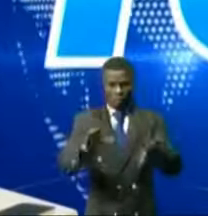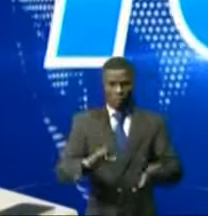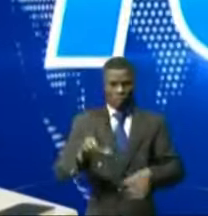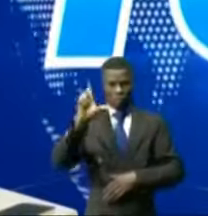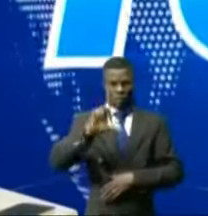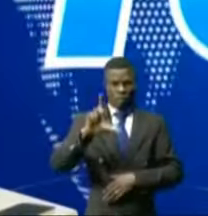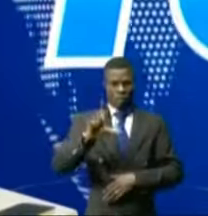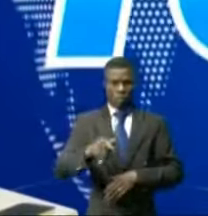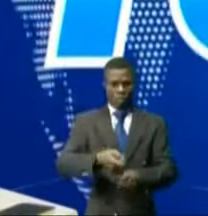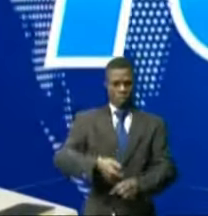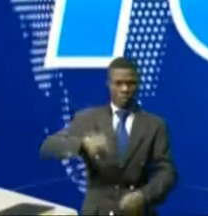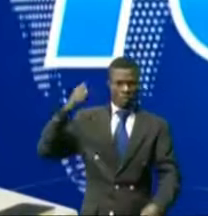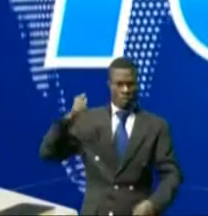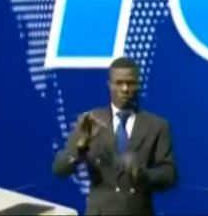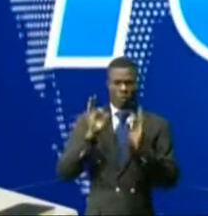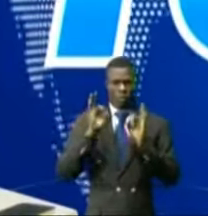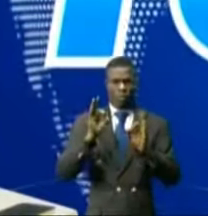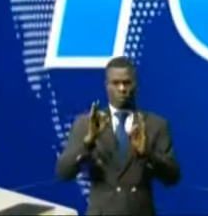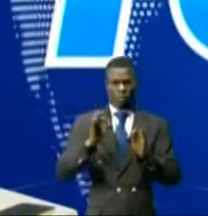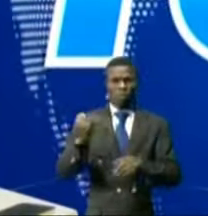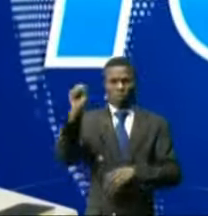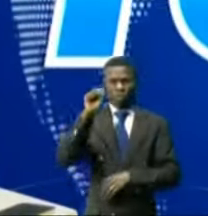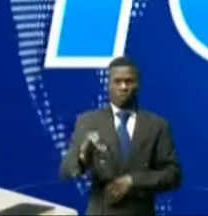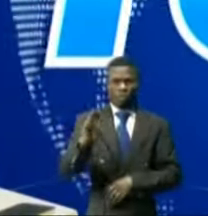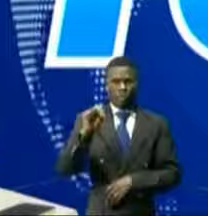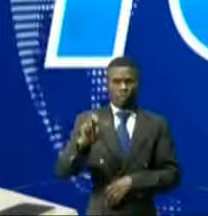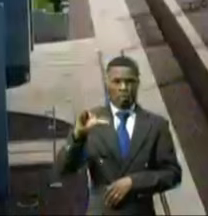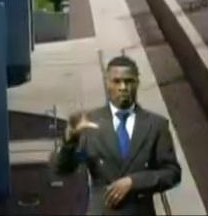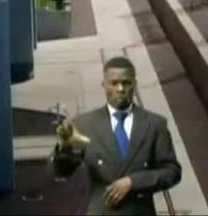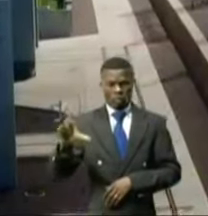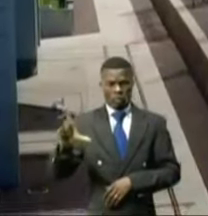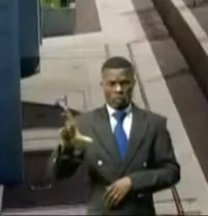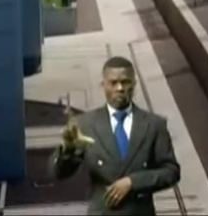nouveau poste de la Société nationale de l'électricité à Kintsuka.